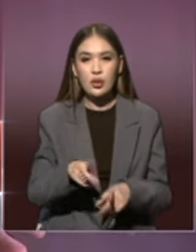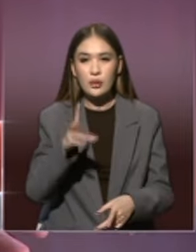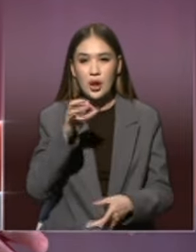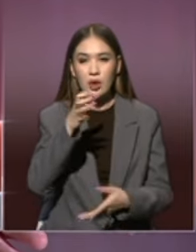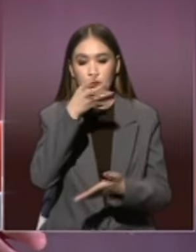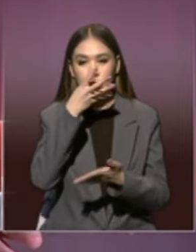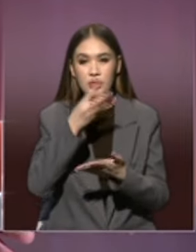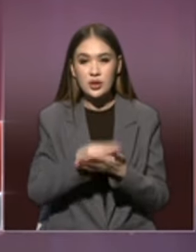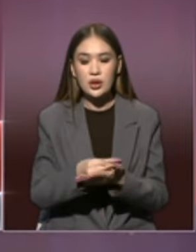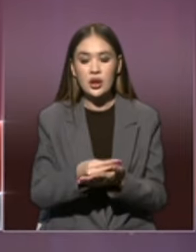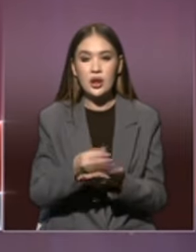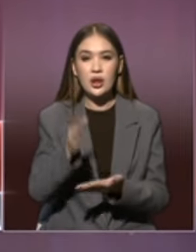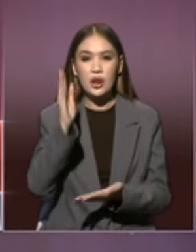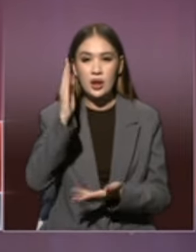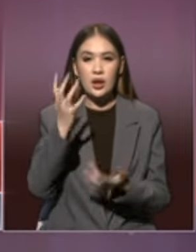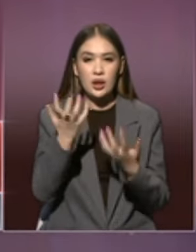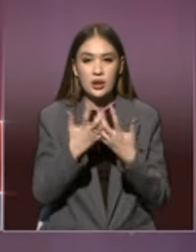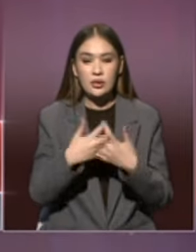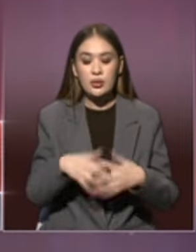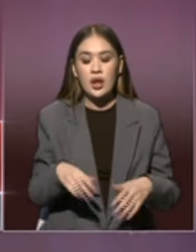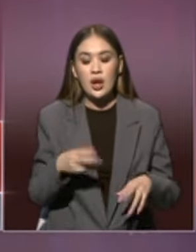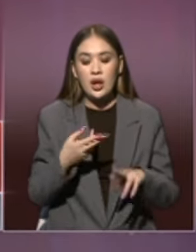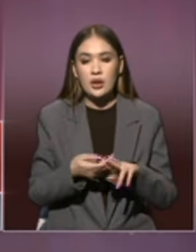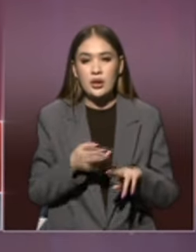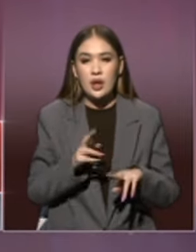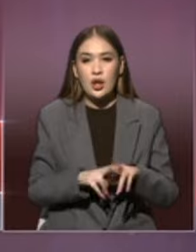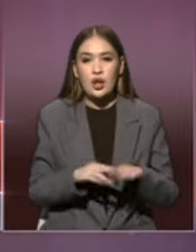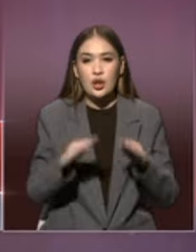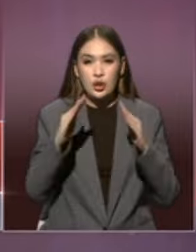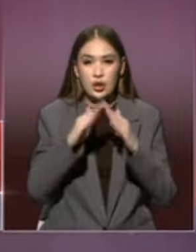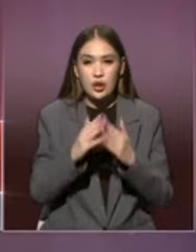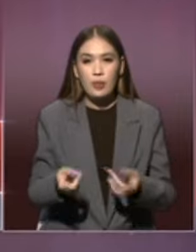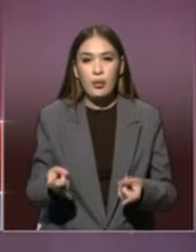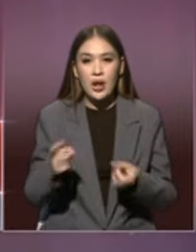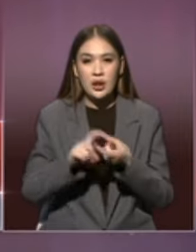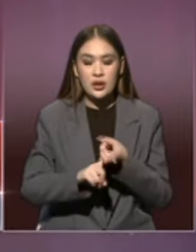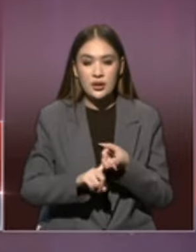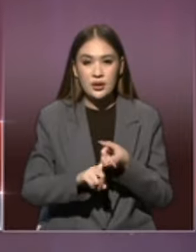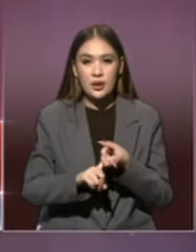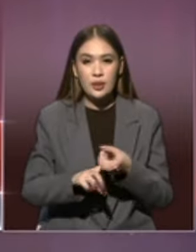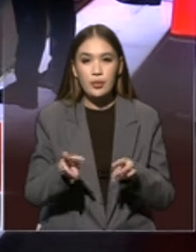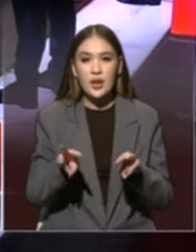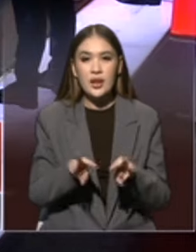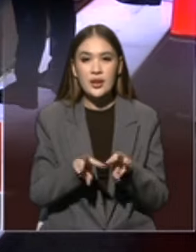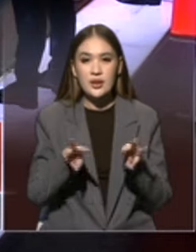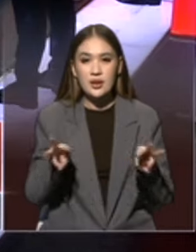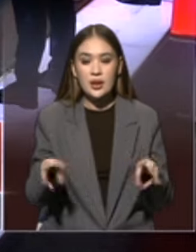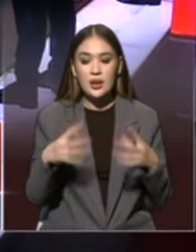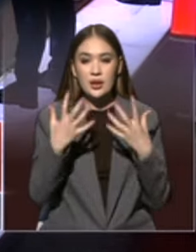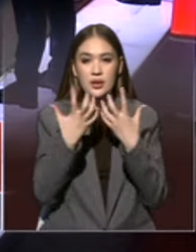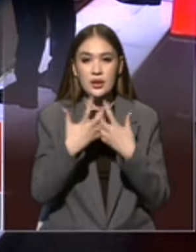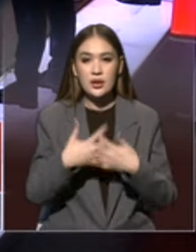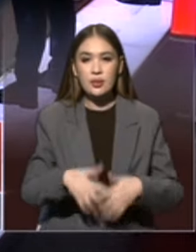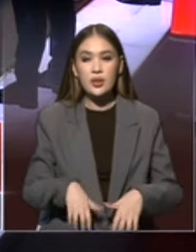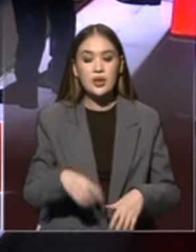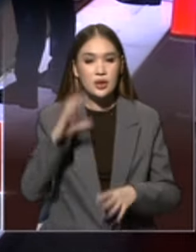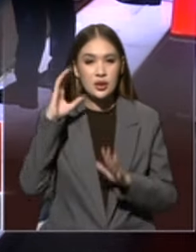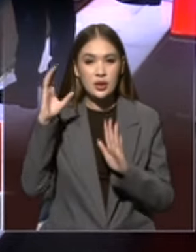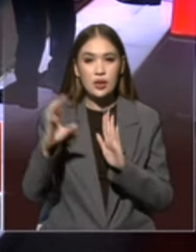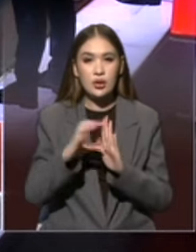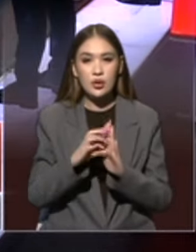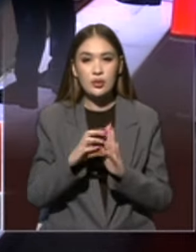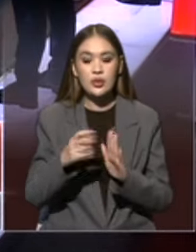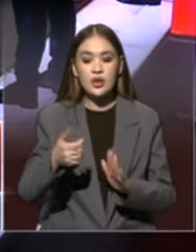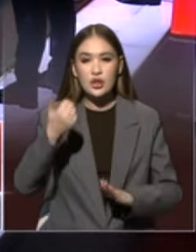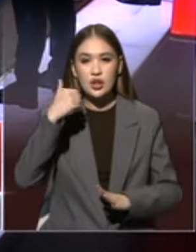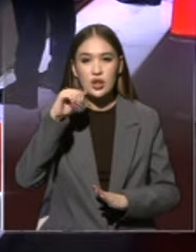қараң деп есептейді. Ал енді бүгінгі мына үйге байланысты мына министрліктің есебін тыңдап отырмыз. Мына жақтан